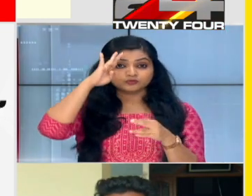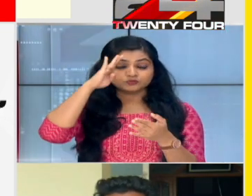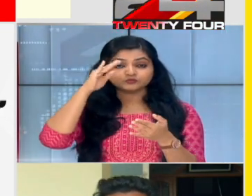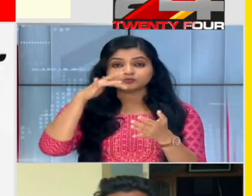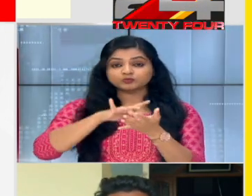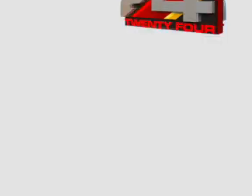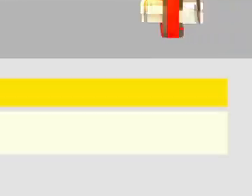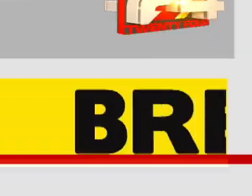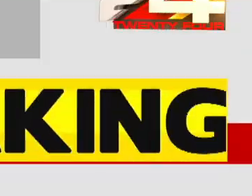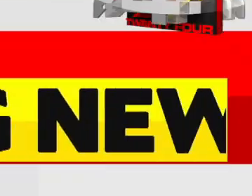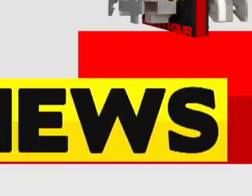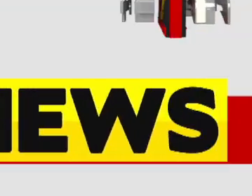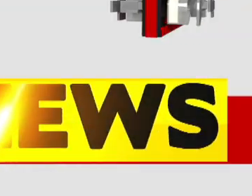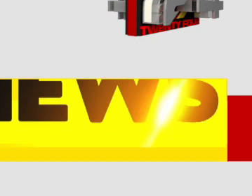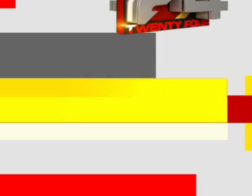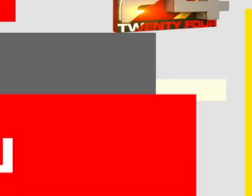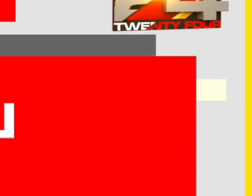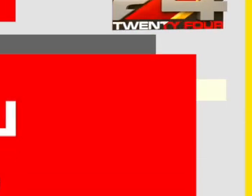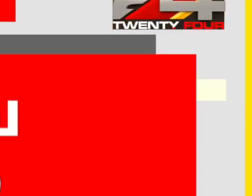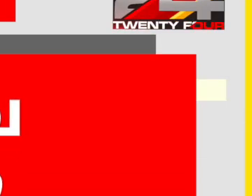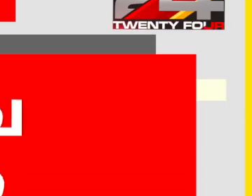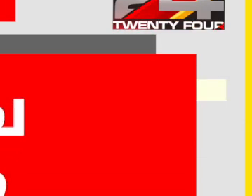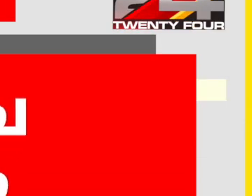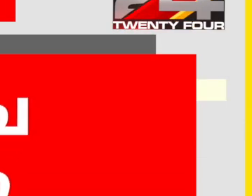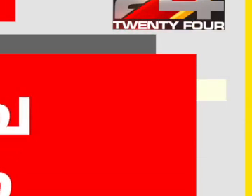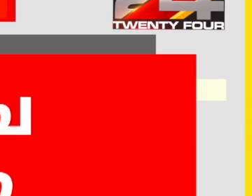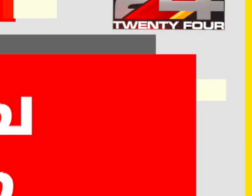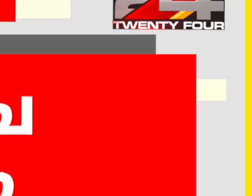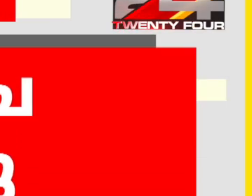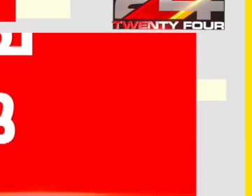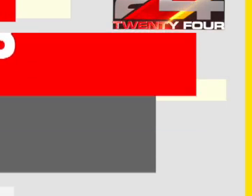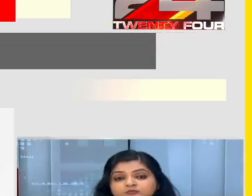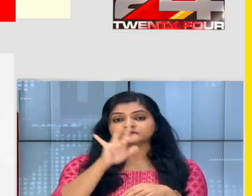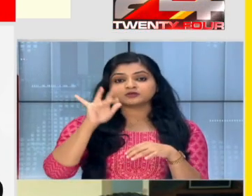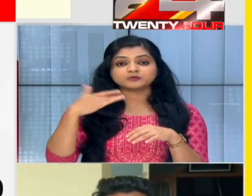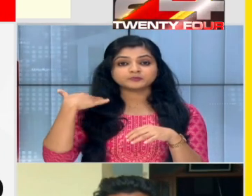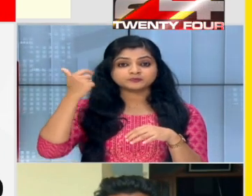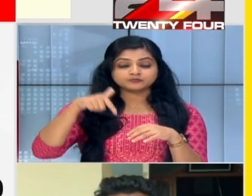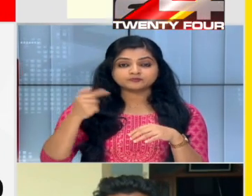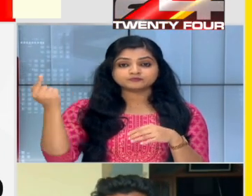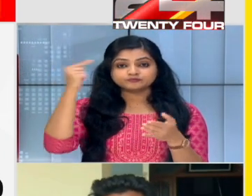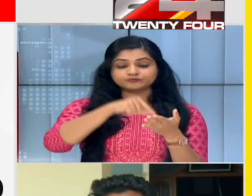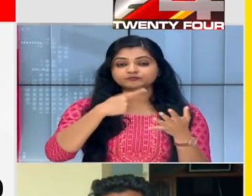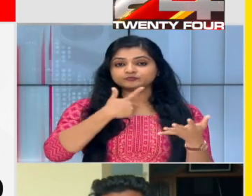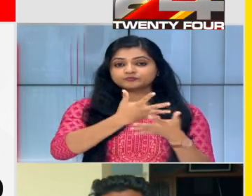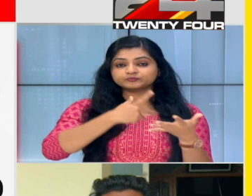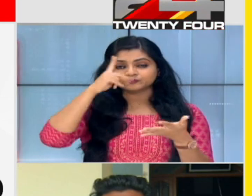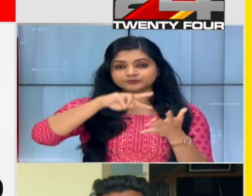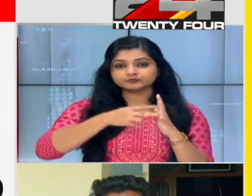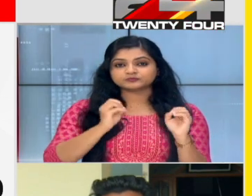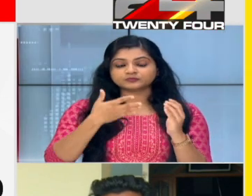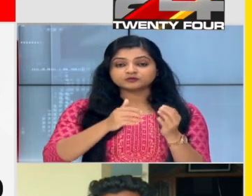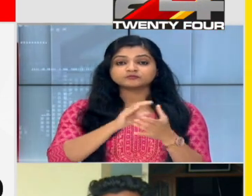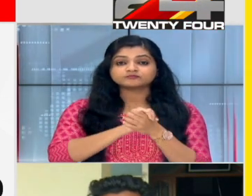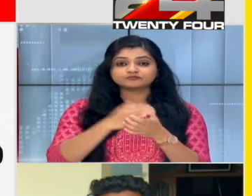തെരഞ്ഞെടുപ്പിൽ ഉണ്ടാകുമെന്ന് കണ്ടുകൊണ്ടാണ് മണിപ്പൂരിൽ നിന്ന് തന്നെയുള്ള ഒരു കേന്ദ്ര സഹമന്ത്രിയെ ഇവിടെ എത്തിച്ചുകൊണ്ട് ഈ ചർച്ചകളുമായി മുന്നോട്ട് പോകുന്നത്. എന്തായാലും സൗഹൃദ